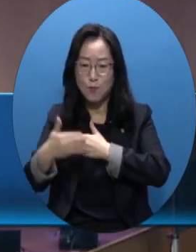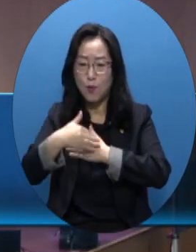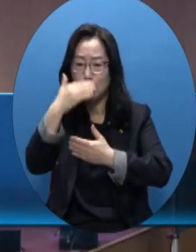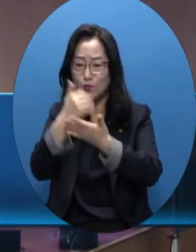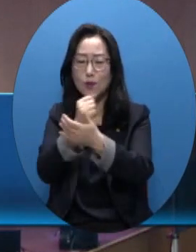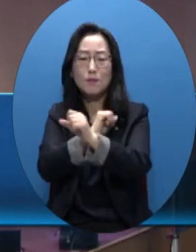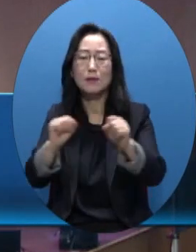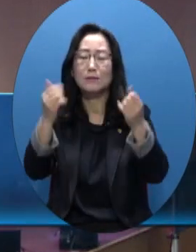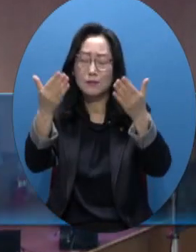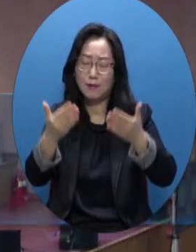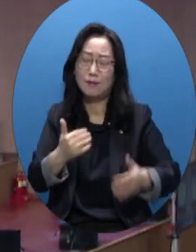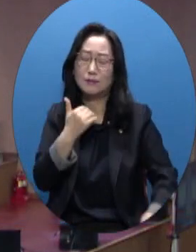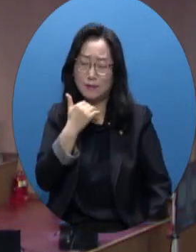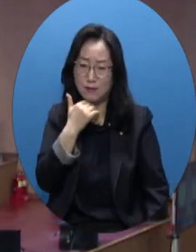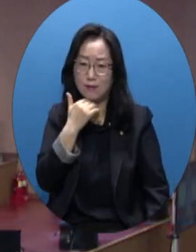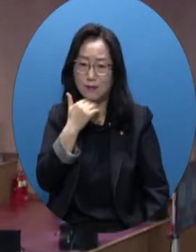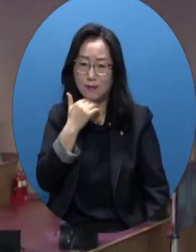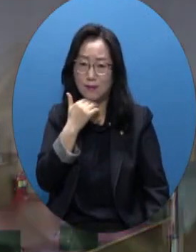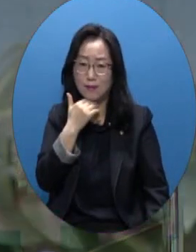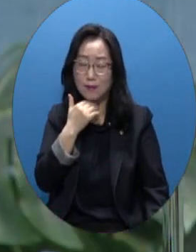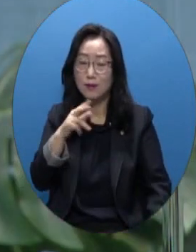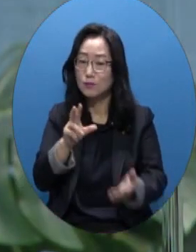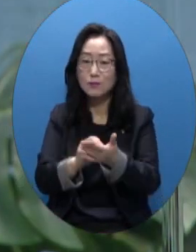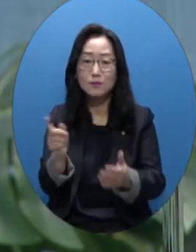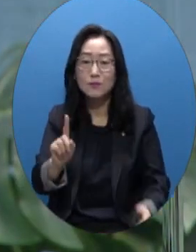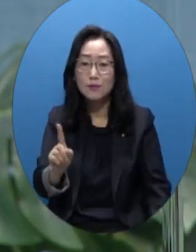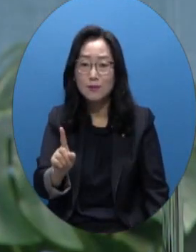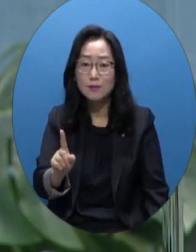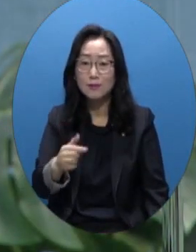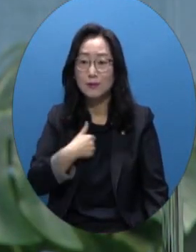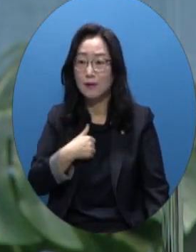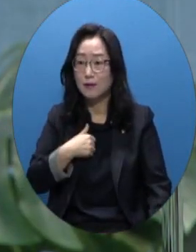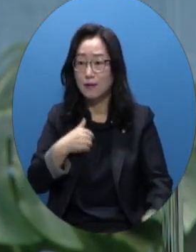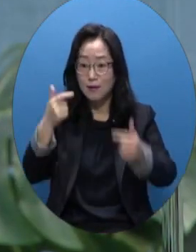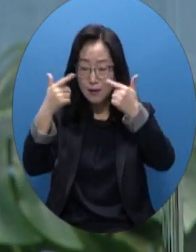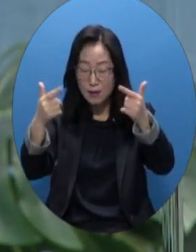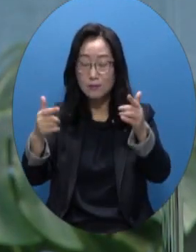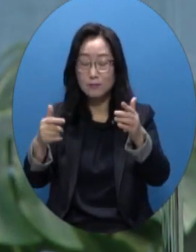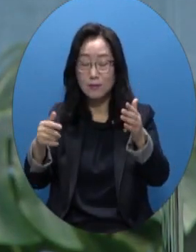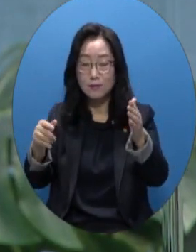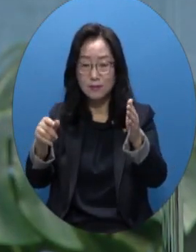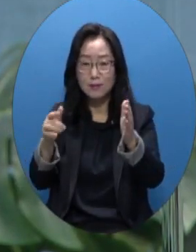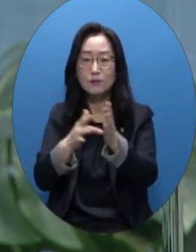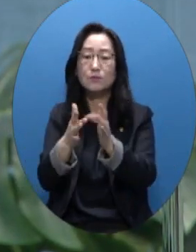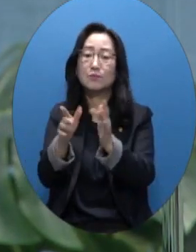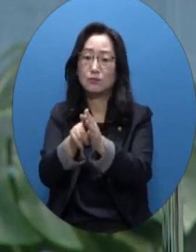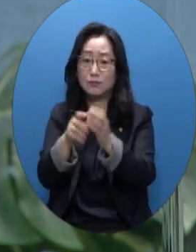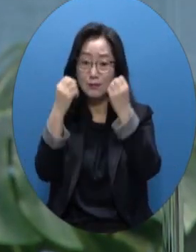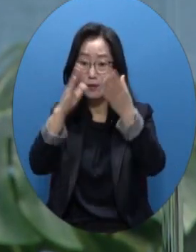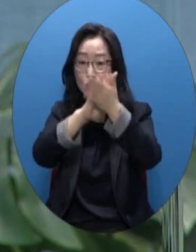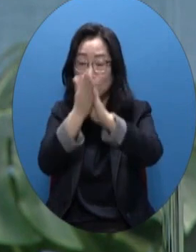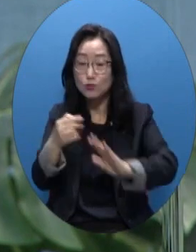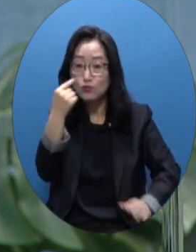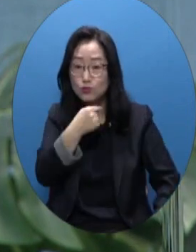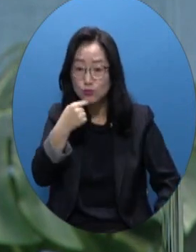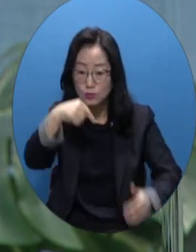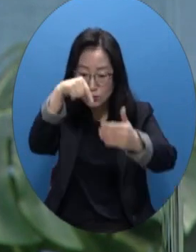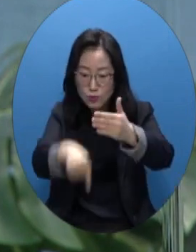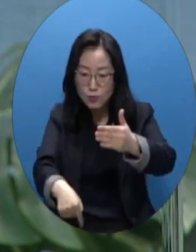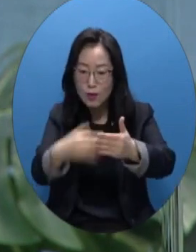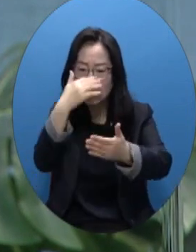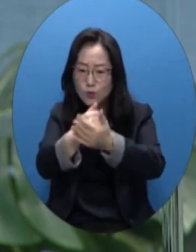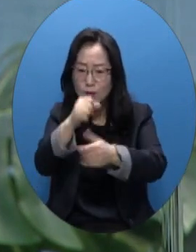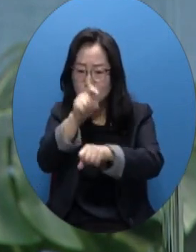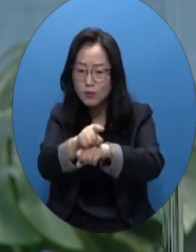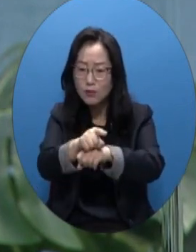이라 문제는 플레이 내가 있으니까 세 사람이 되었는데 아이 또 죄성이 남아 있어서